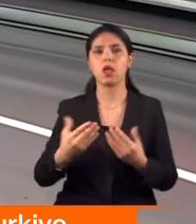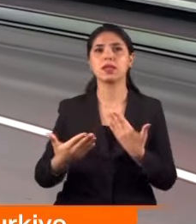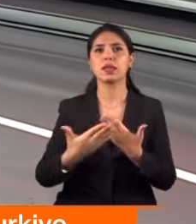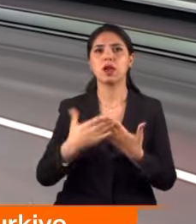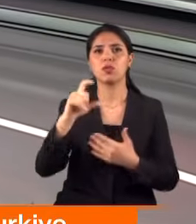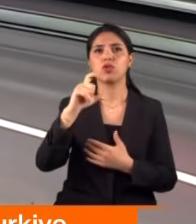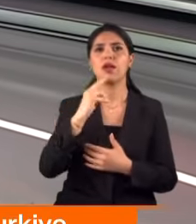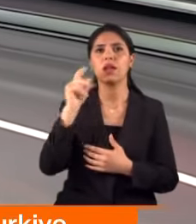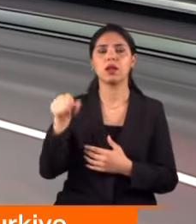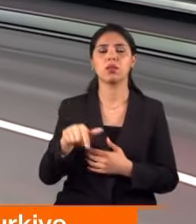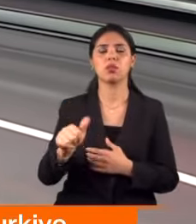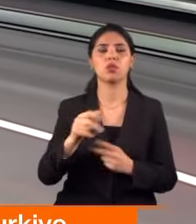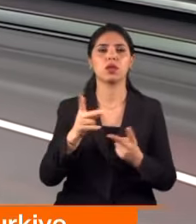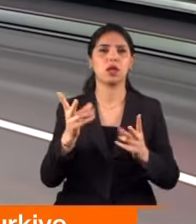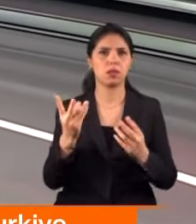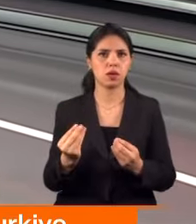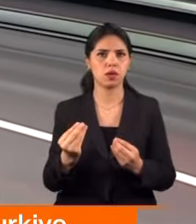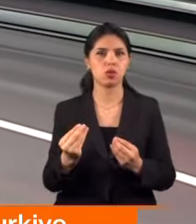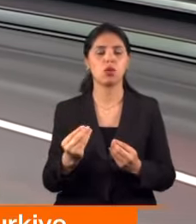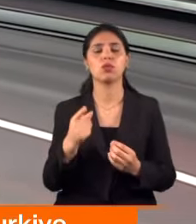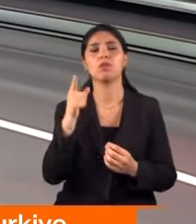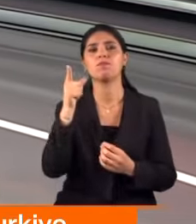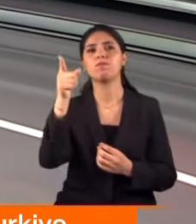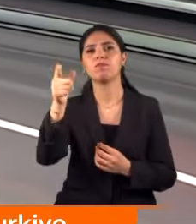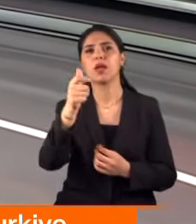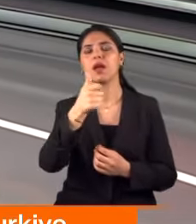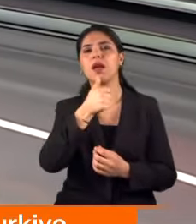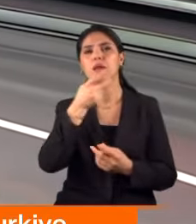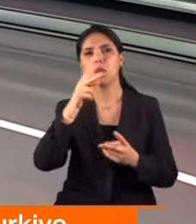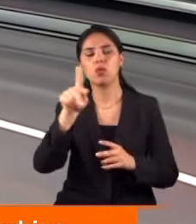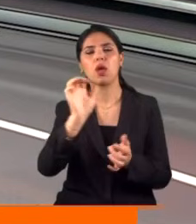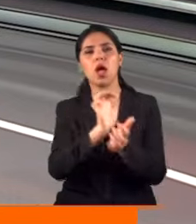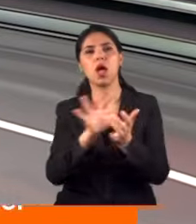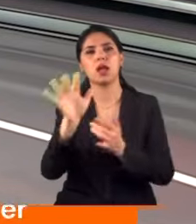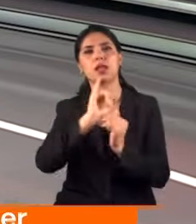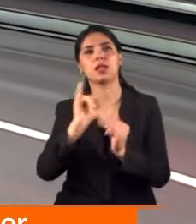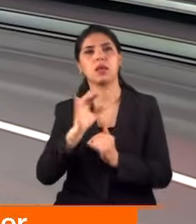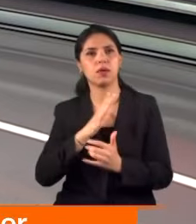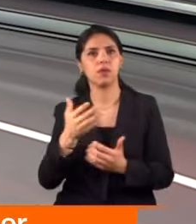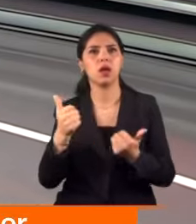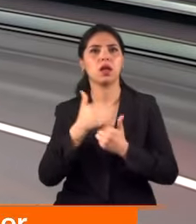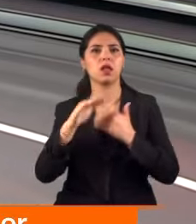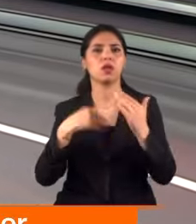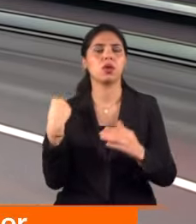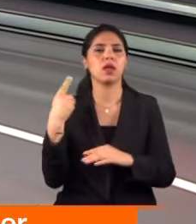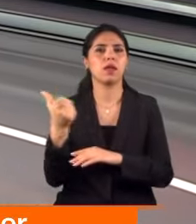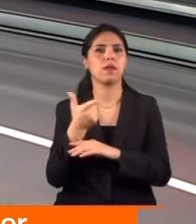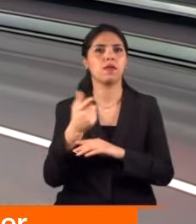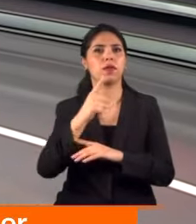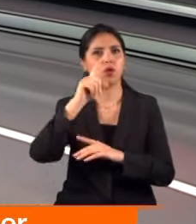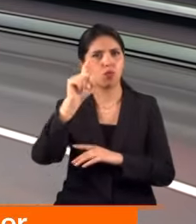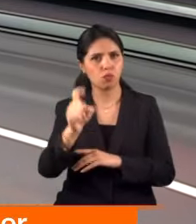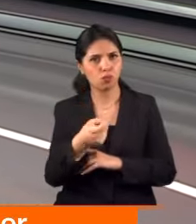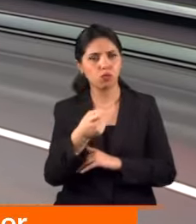Saltoğlu bugün tahliye edildi. Acı ailesi bu duruma da tepkili. Tüm bunların yanında kaza sonrasına ait yeni görüntüye arkadaşlarımız